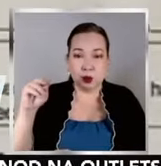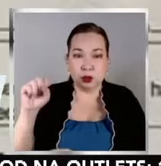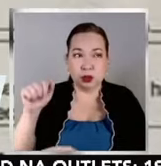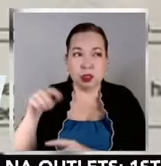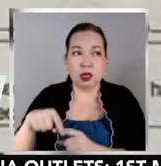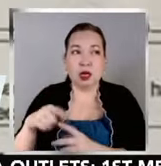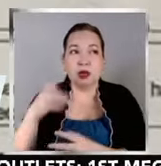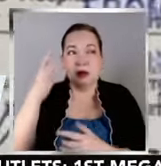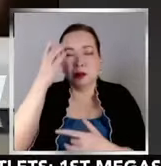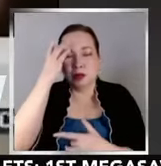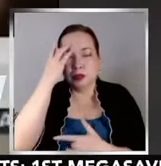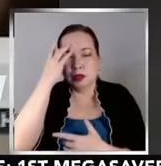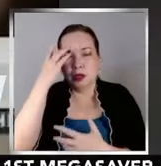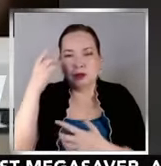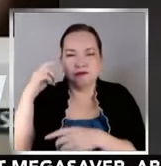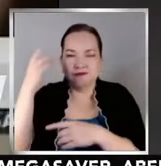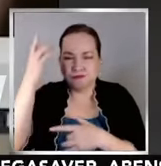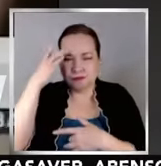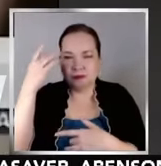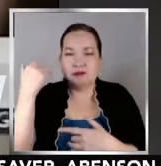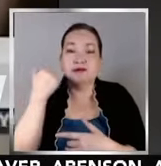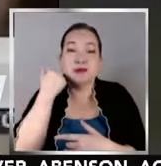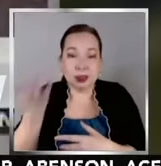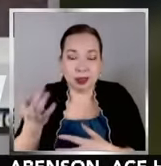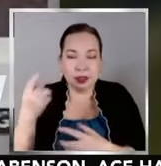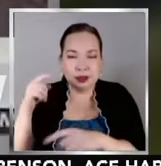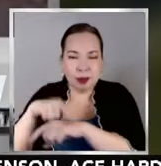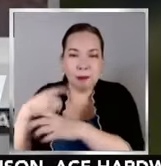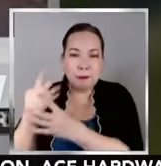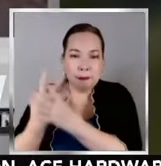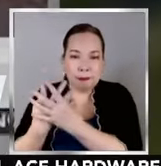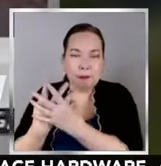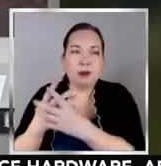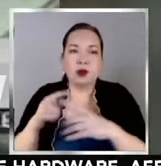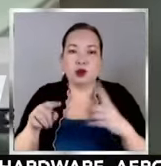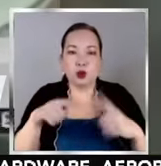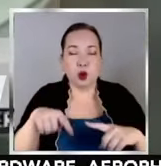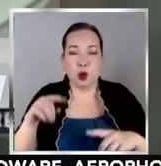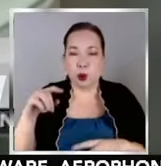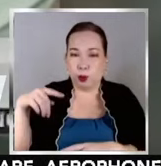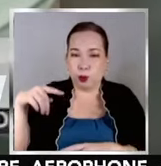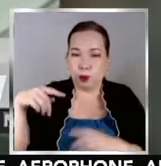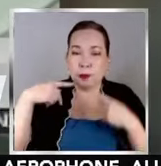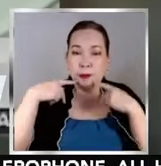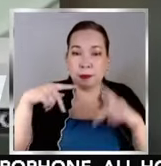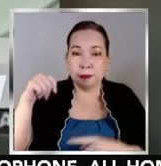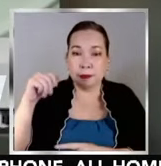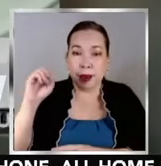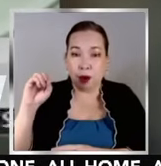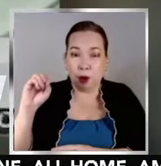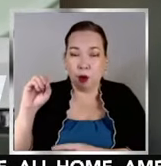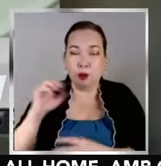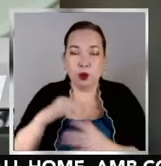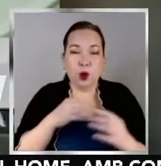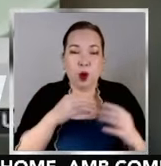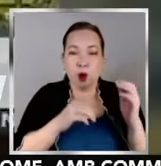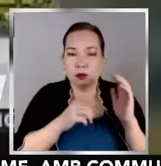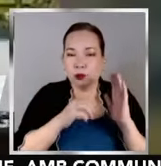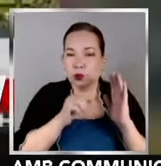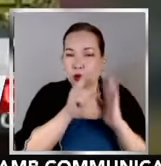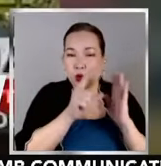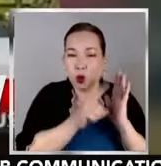habang nakakulong. Ang hatol ikinatuwa ng Public Attorney's Office o PAO na tumayong abogado ni Arnaiz at ni